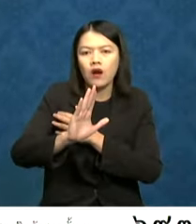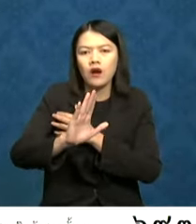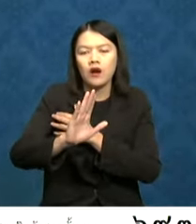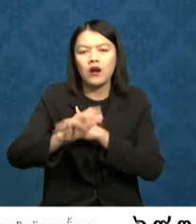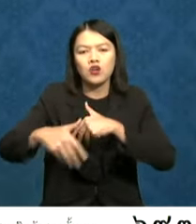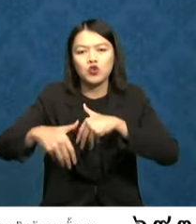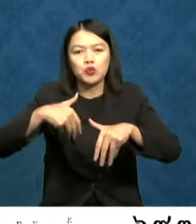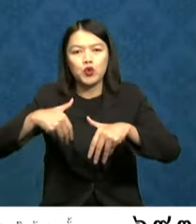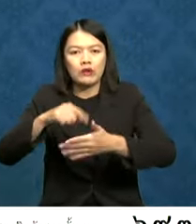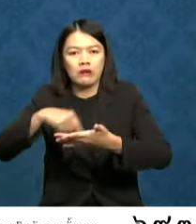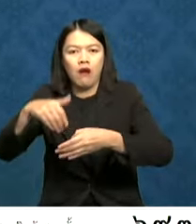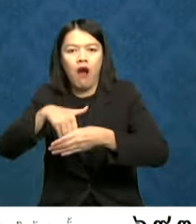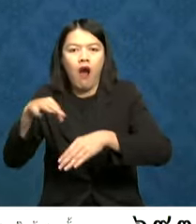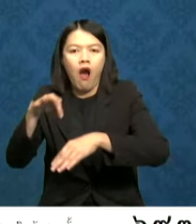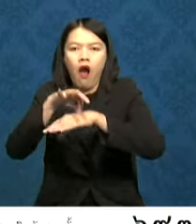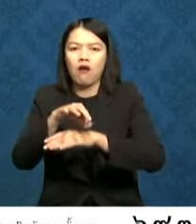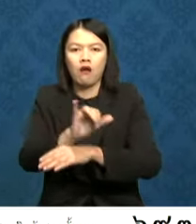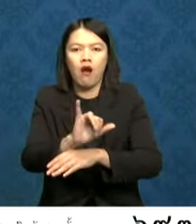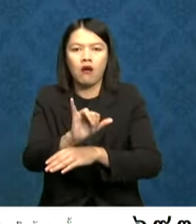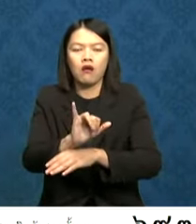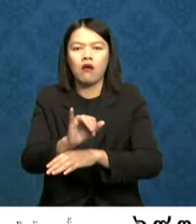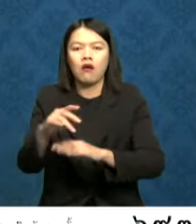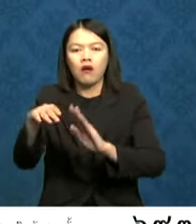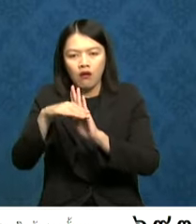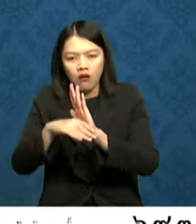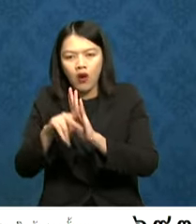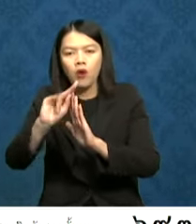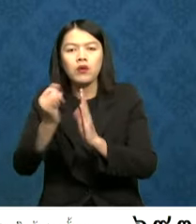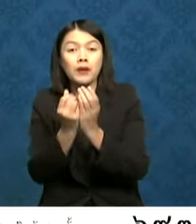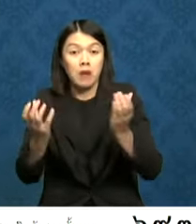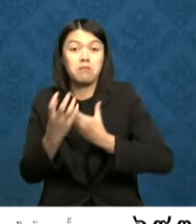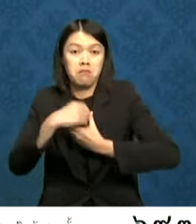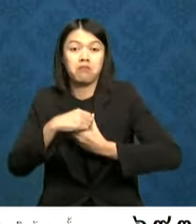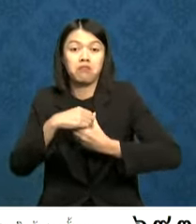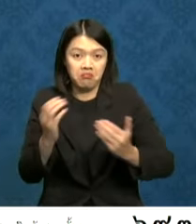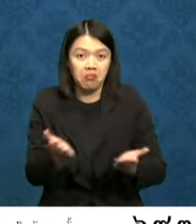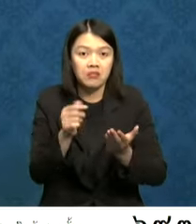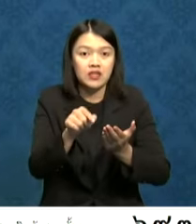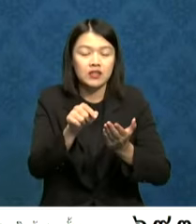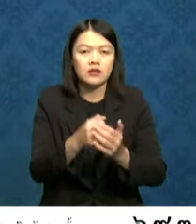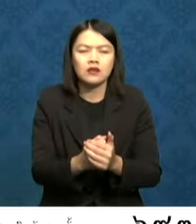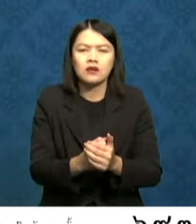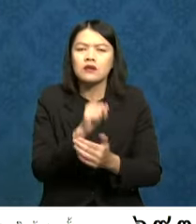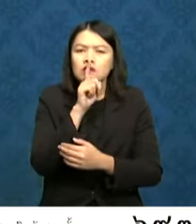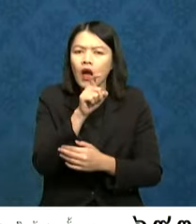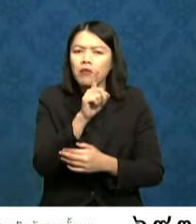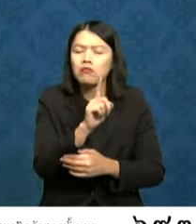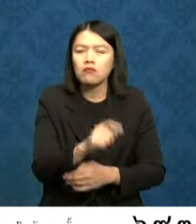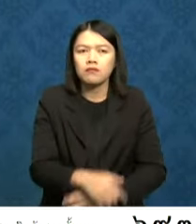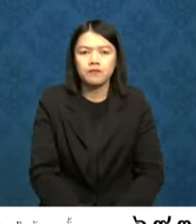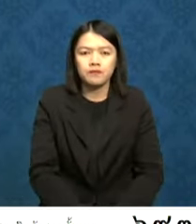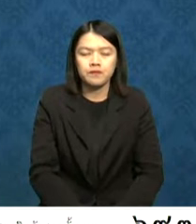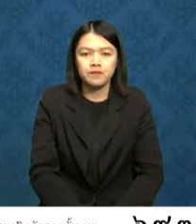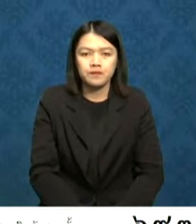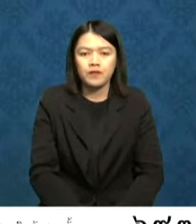มาจากประชาชนด้วยกลไกมาตรฐานทางจริยธรรมทุกทางทุกอย่างครับจึงย้อนกลับไปตั้งคำถามแรกตอบคำถามแรก